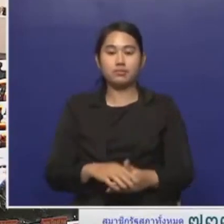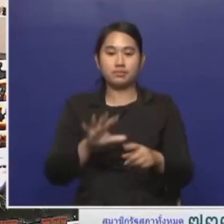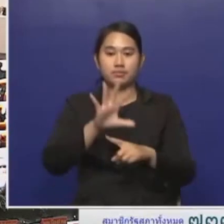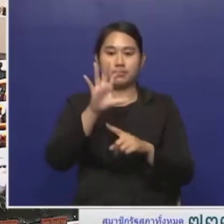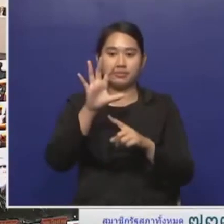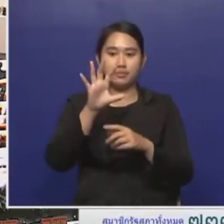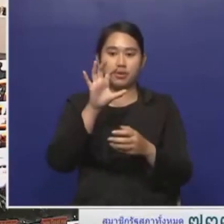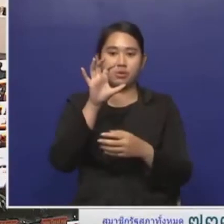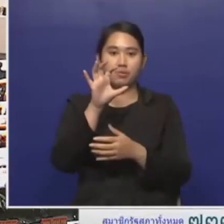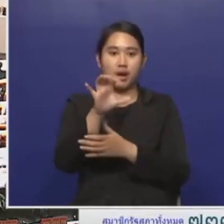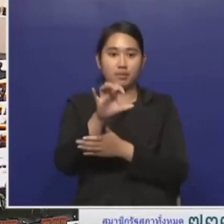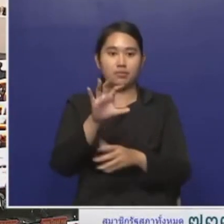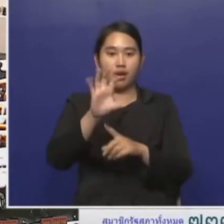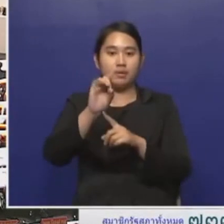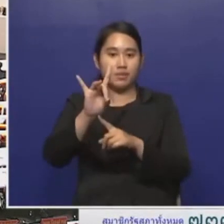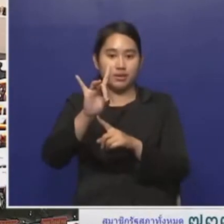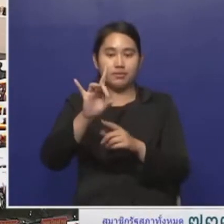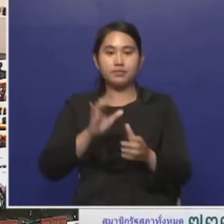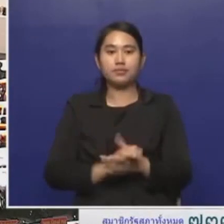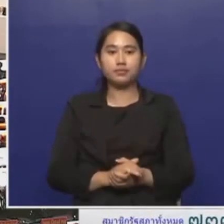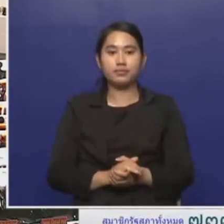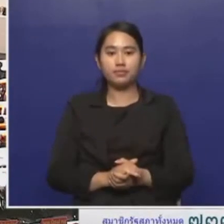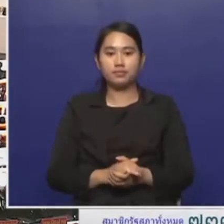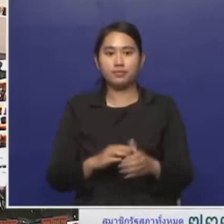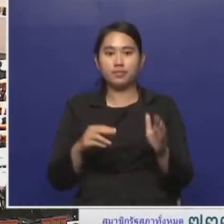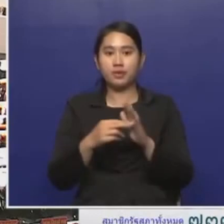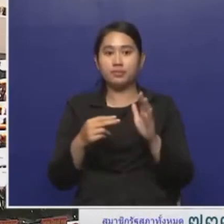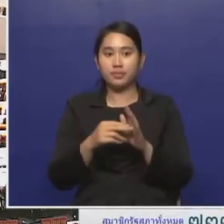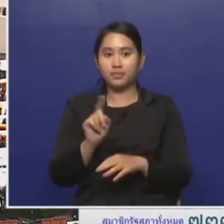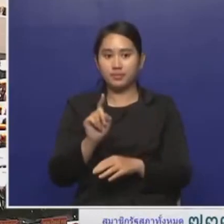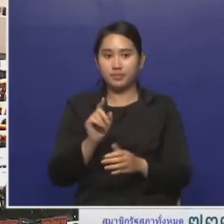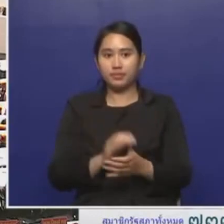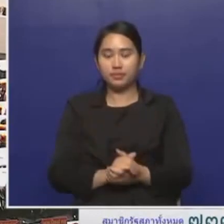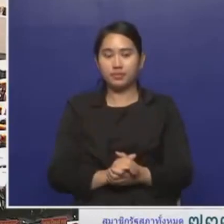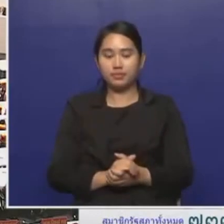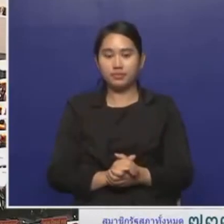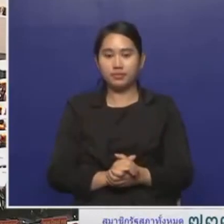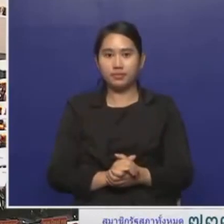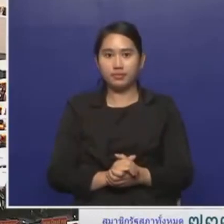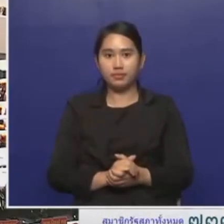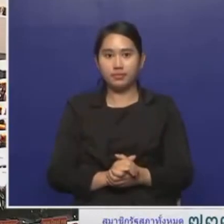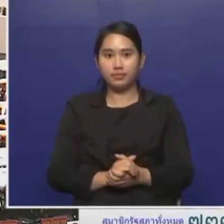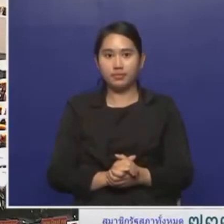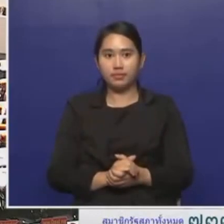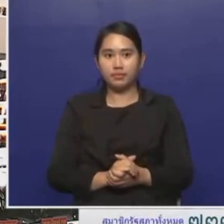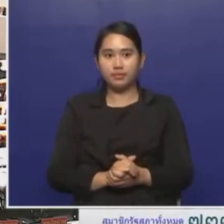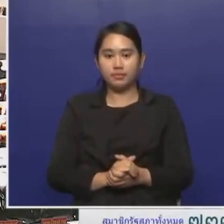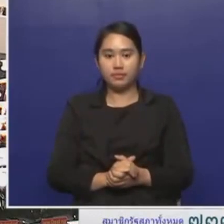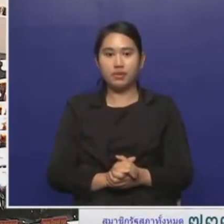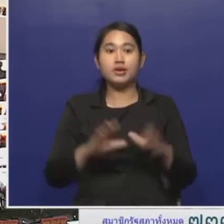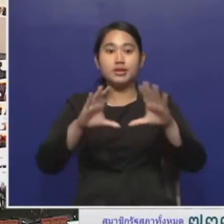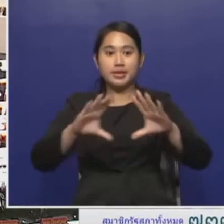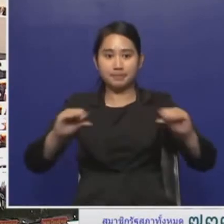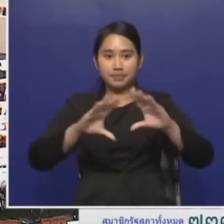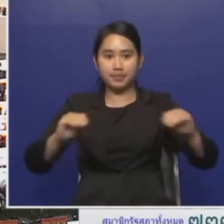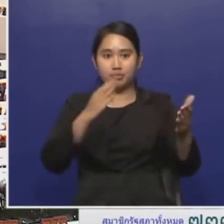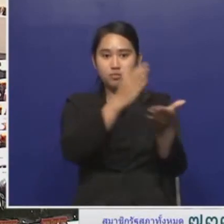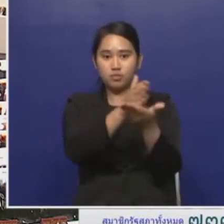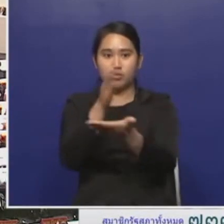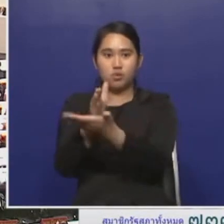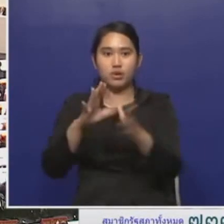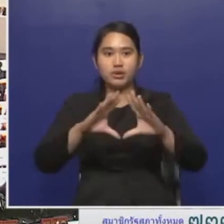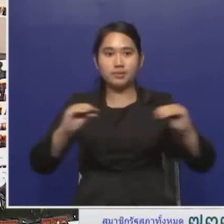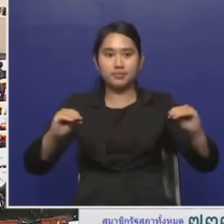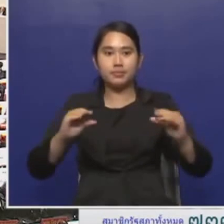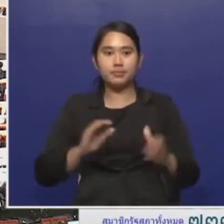ondเกิดมาจากเสียง เขเรีกษาได้าอ ตรa 10 เรัีงรา งyleวิธิจัยนะ